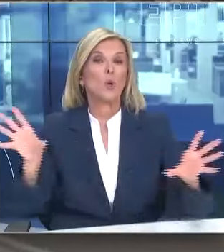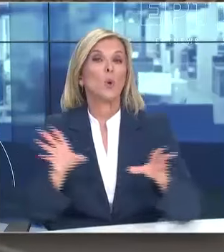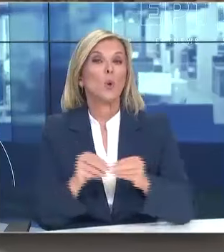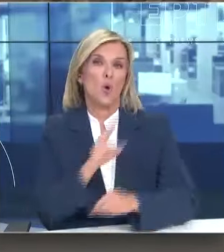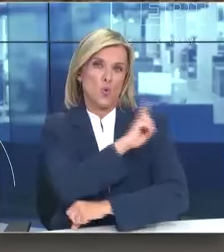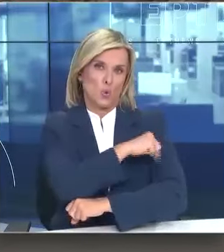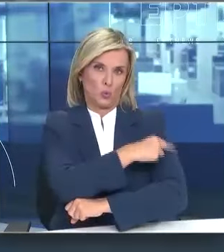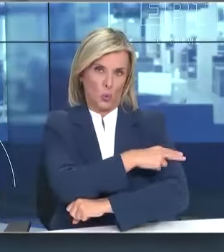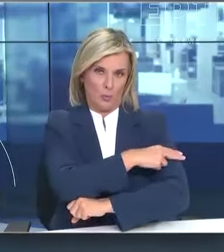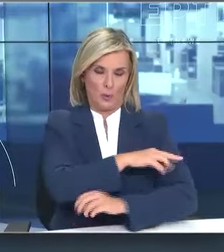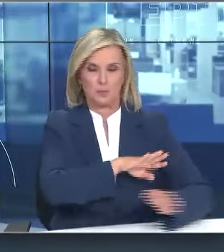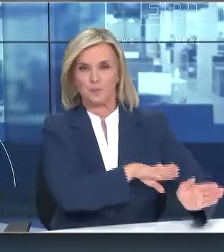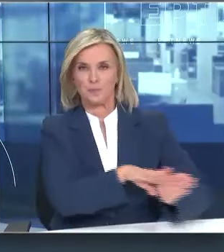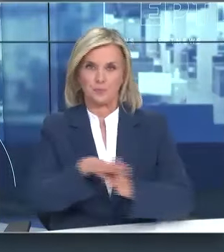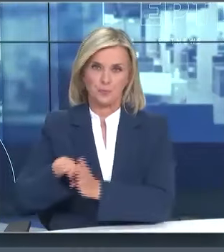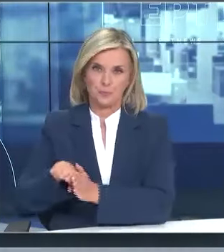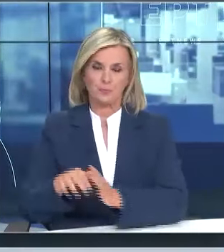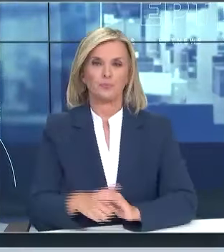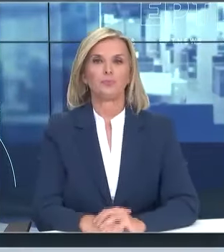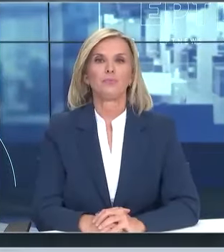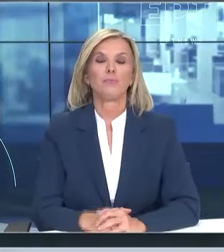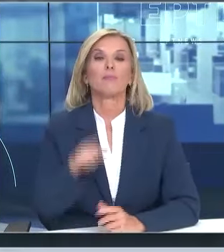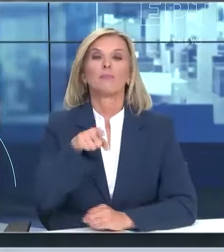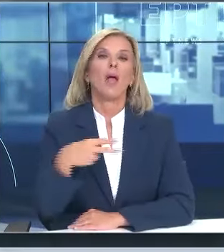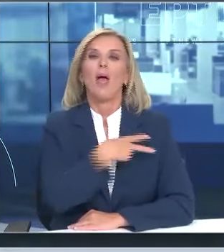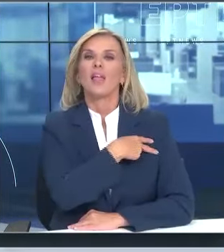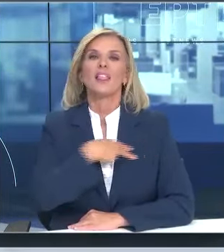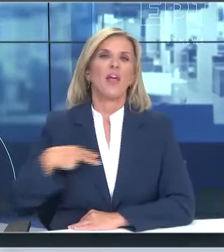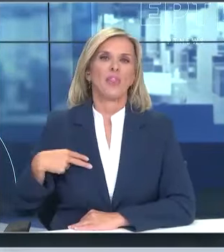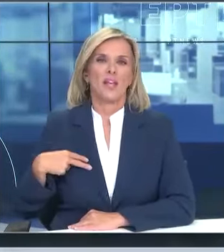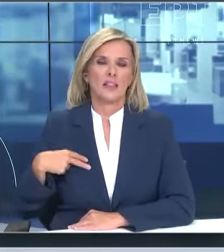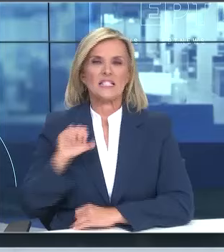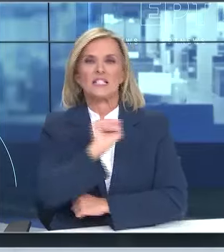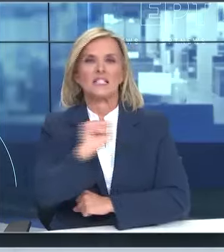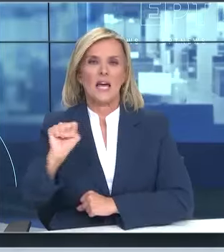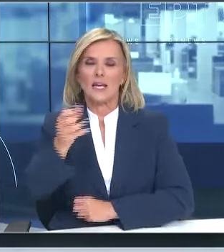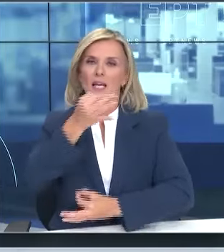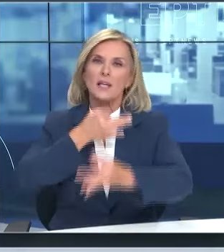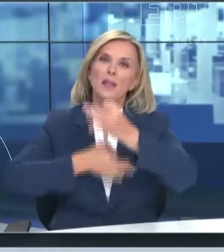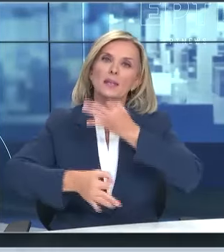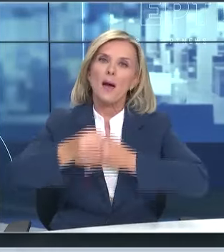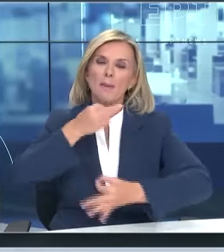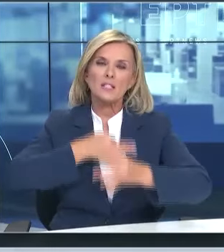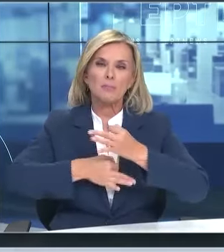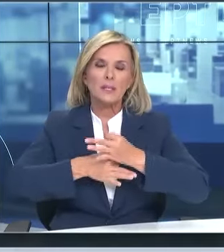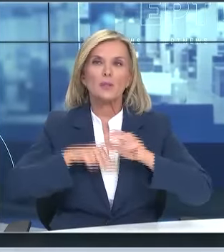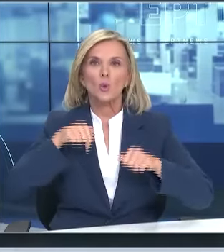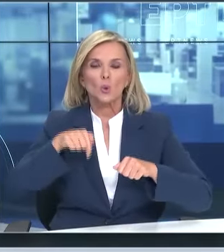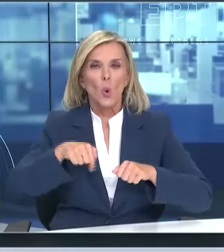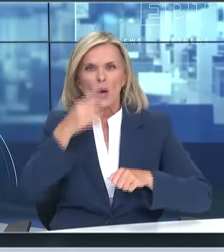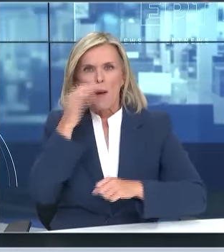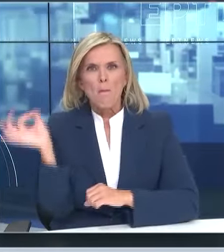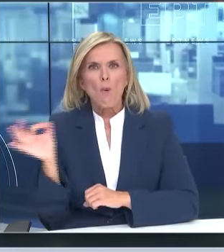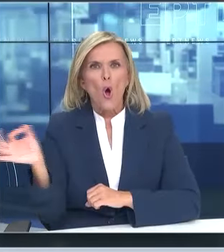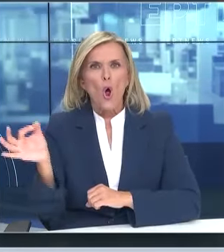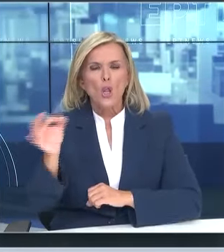Λοιπόν, πάμε στον καθηγητή, τον κύριο Σαριγιάννη, για να μας δώσει και τα στοιχεία σε σχέση με αυτά τα μικροσωματίδια, τα